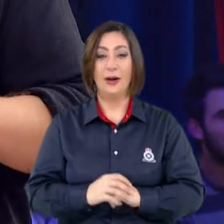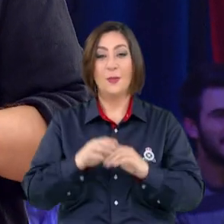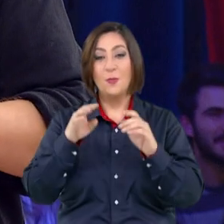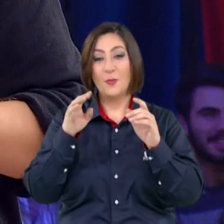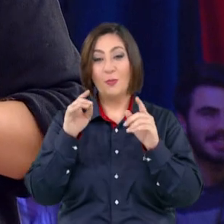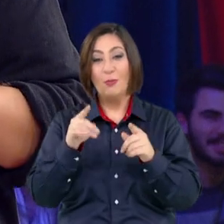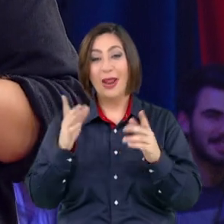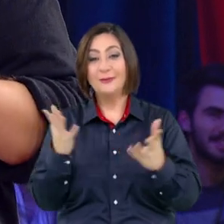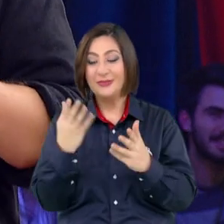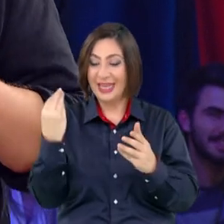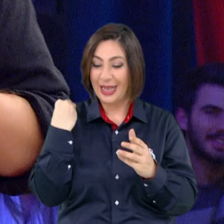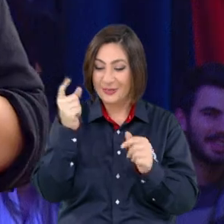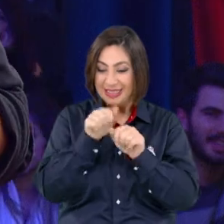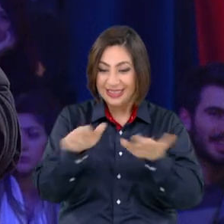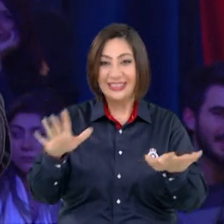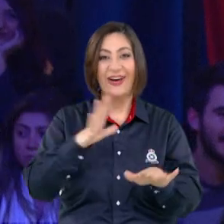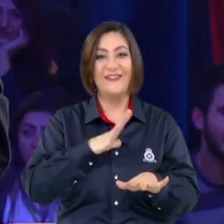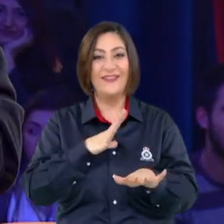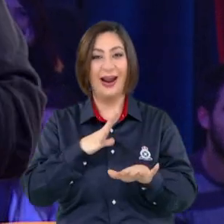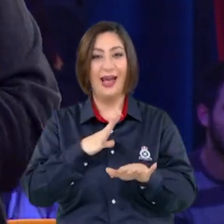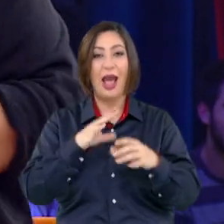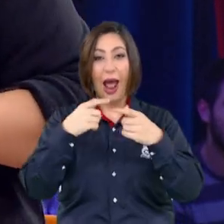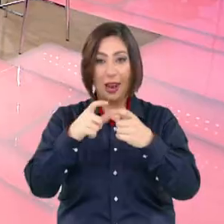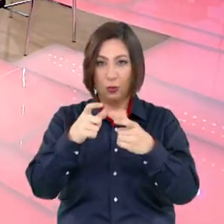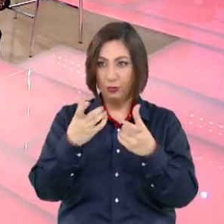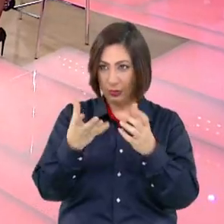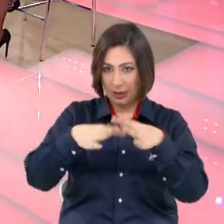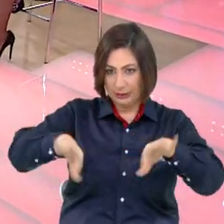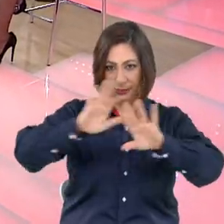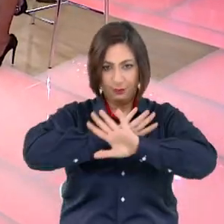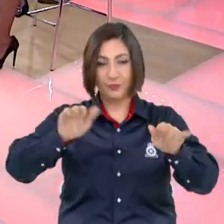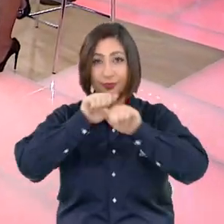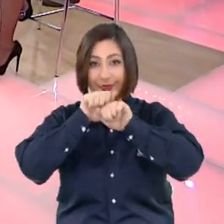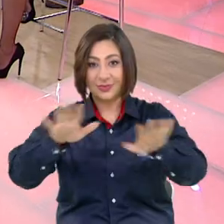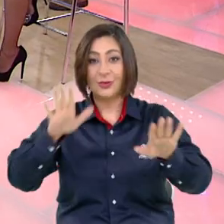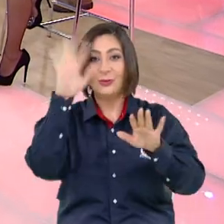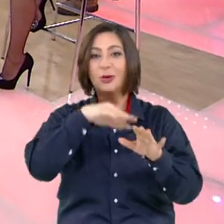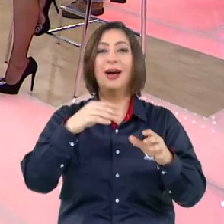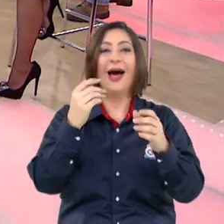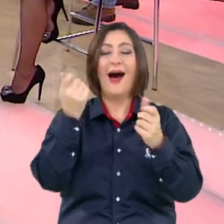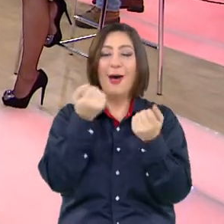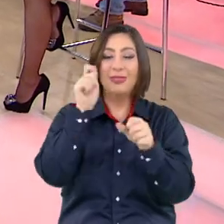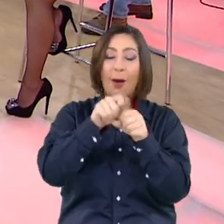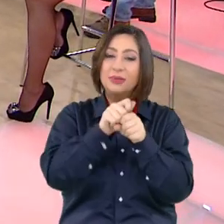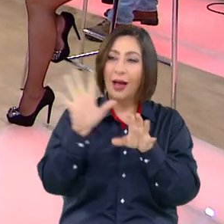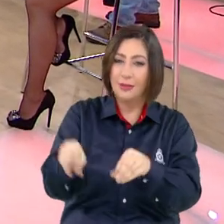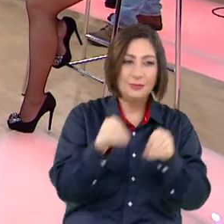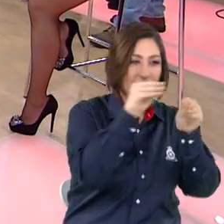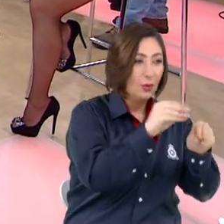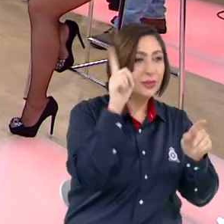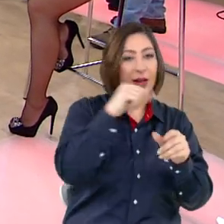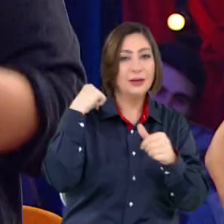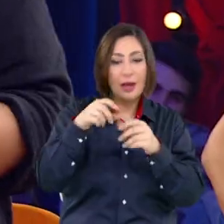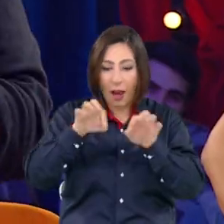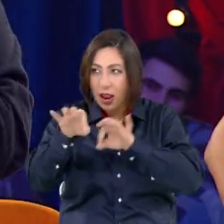Böyle yeni bir sistem var. Albümü çıkartıyorsunuz. Evet. Sonra sanayiye götürüyorsunuz. Evet. Onu tekrardan